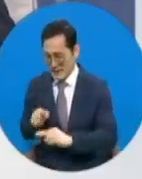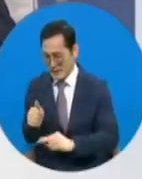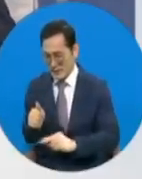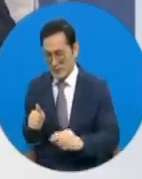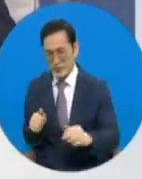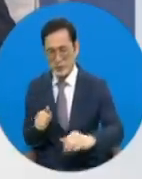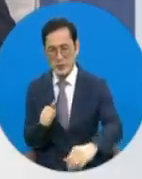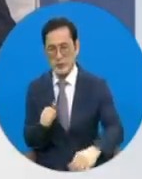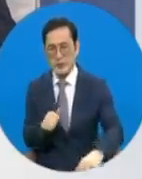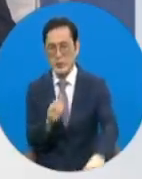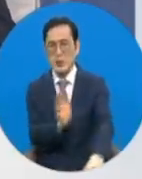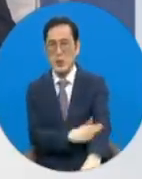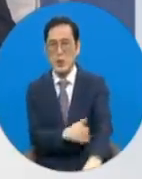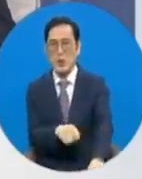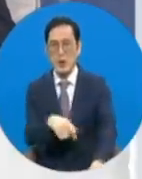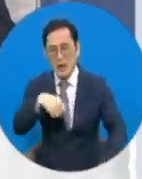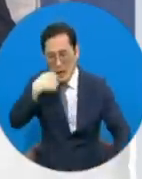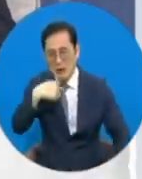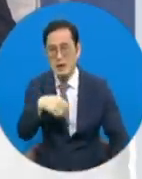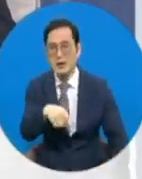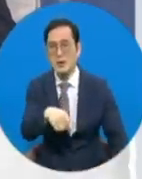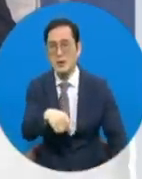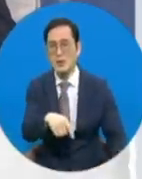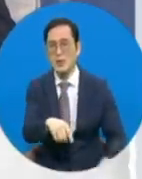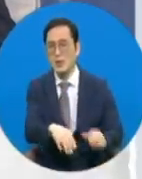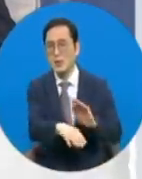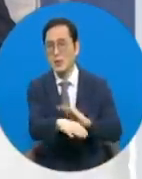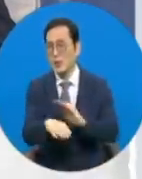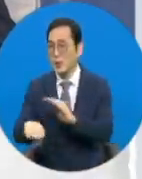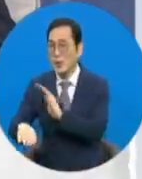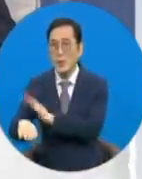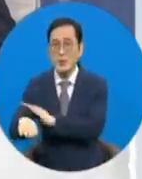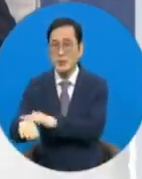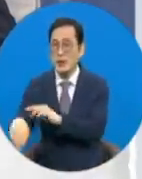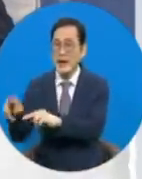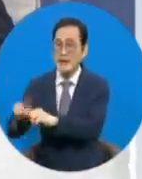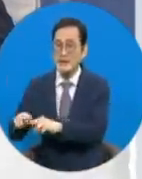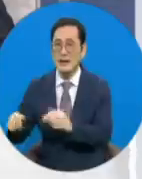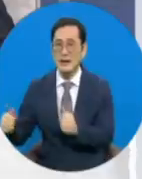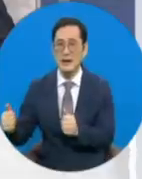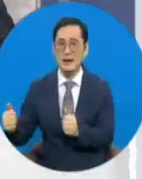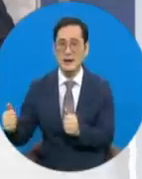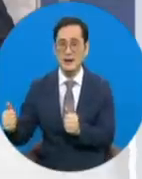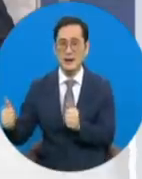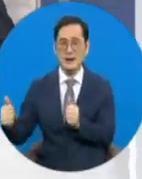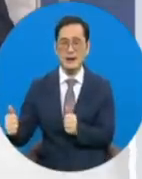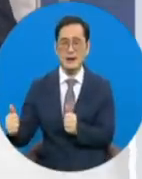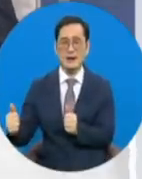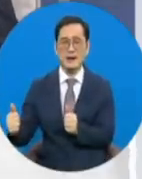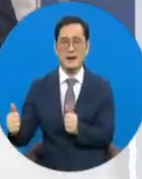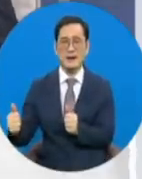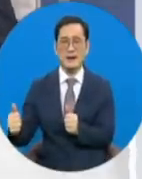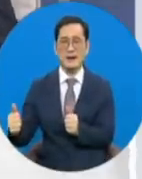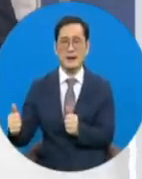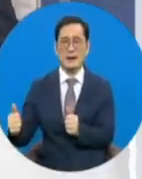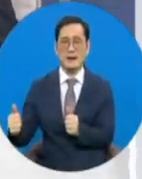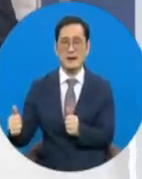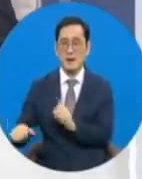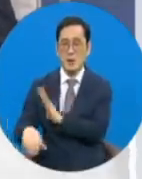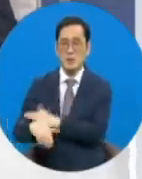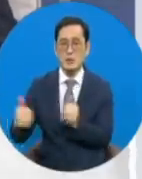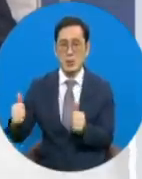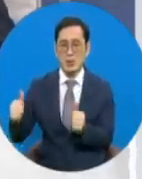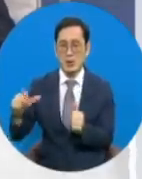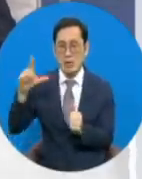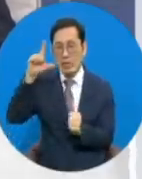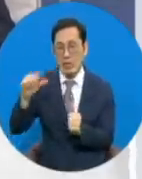이걸 일부러 이렇게 좀 상하관계를 나타내려고 중국 측에서 외교적 결례를 한 것이 아니냐 이용한 것이 아니냐 그 구도를 일부러 이용한 것이 아니냐